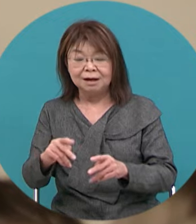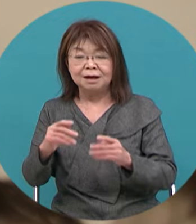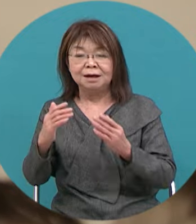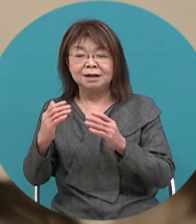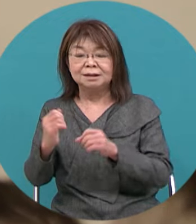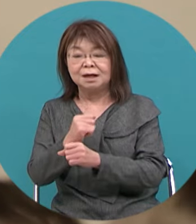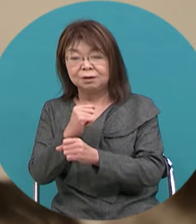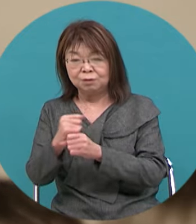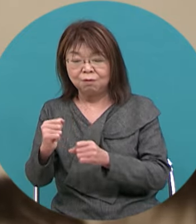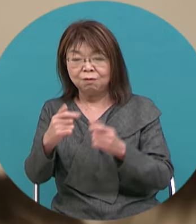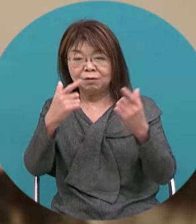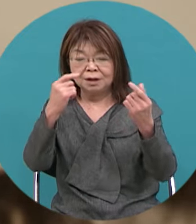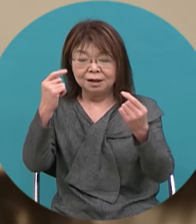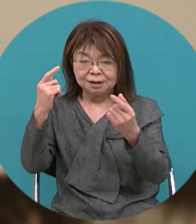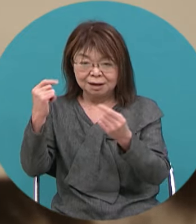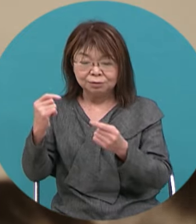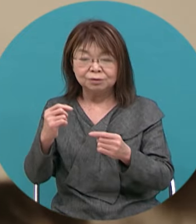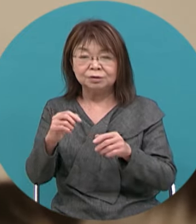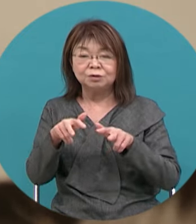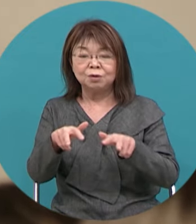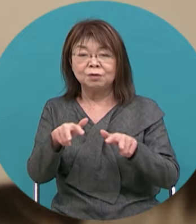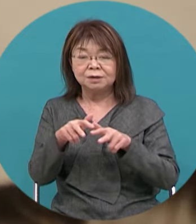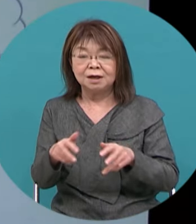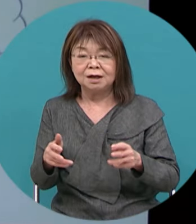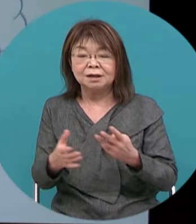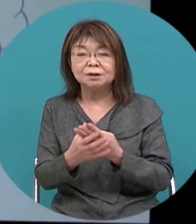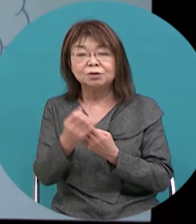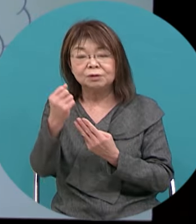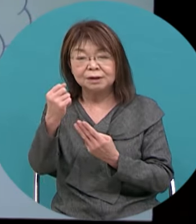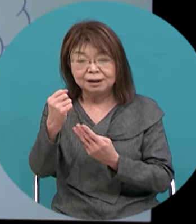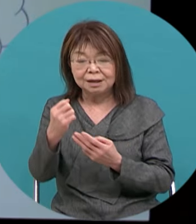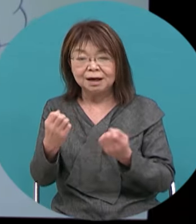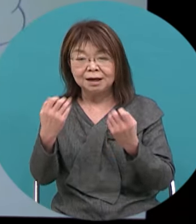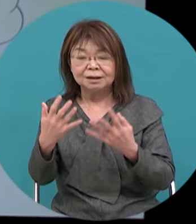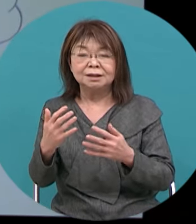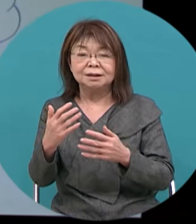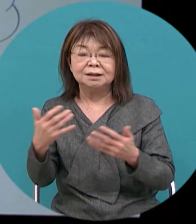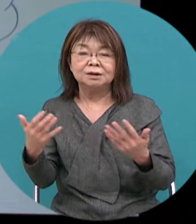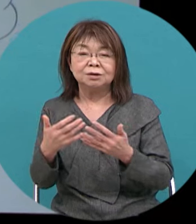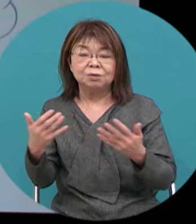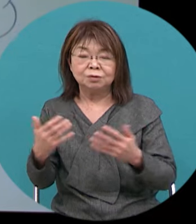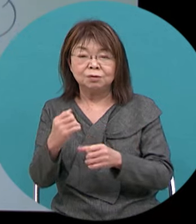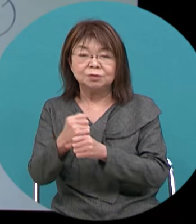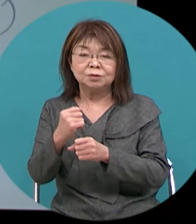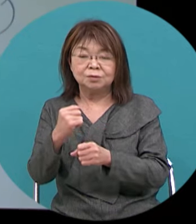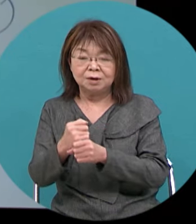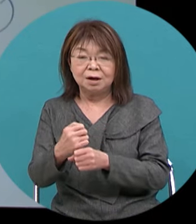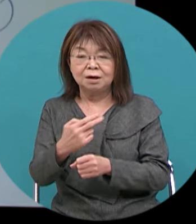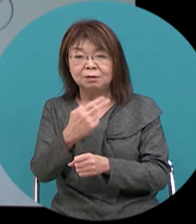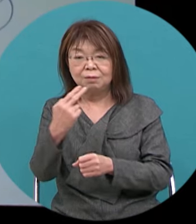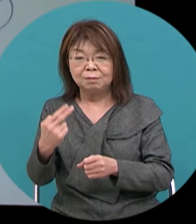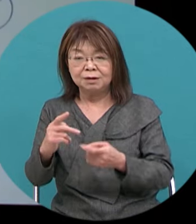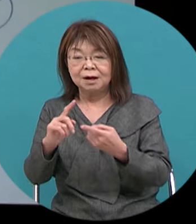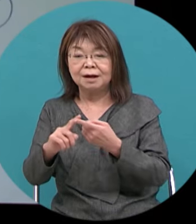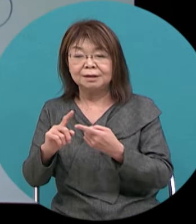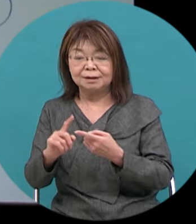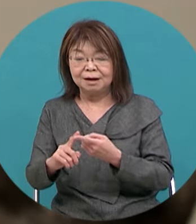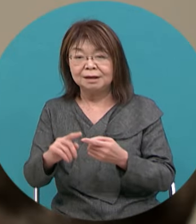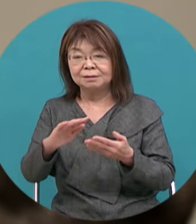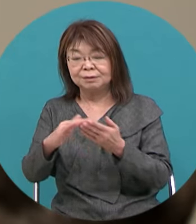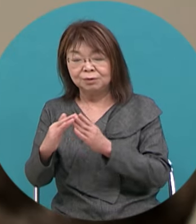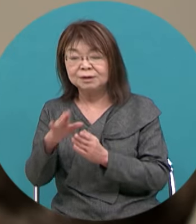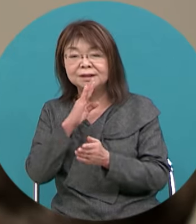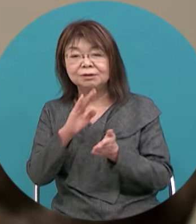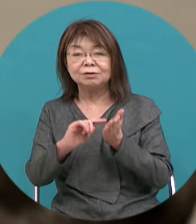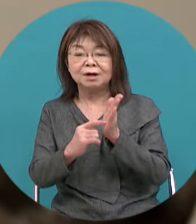で、新たな市民サービスやビジネスを創出し、富山市版スマートシティの実現を目指す取り組みです